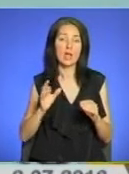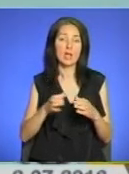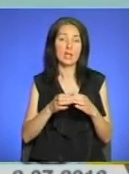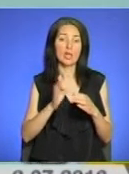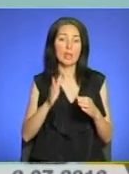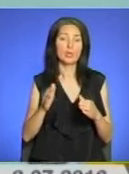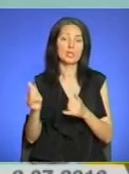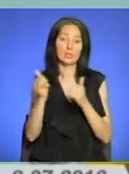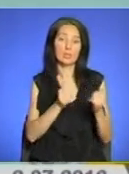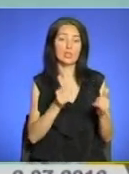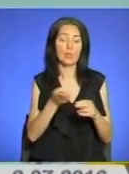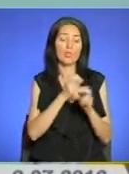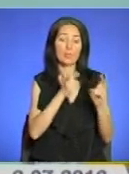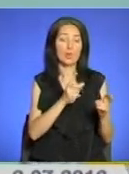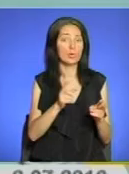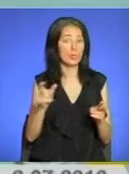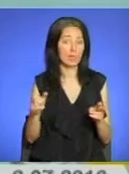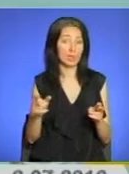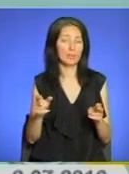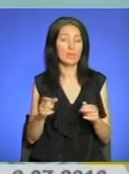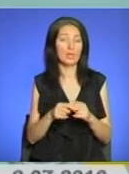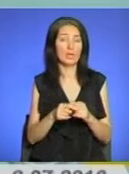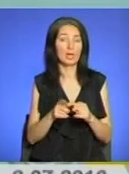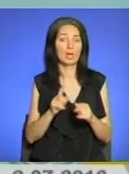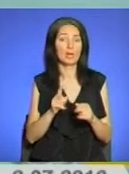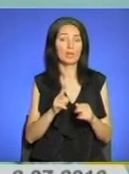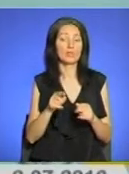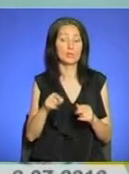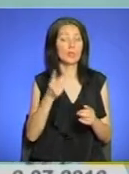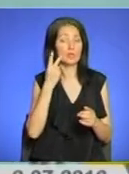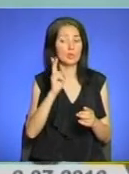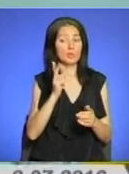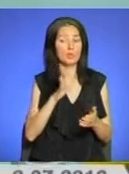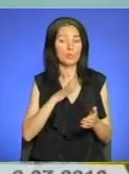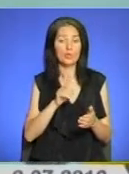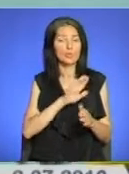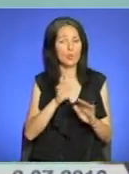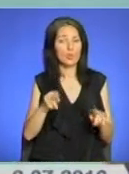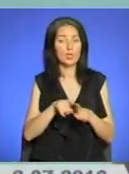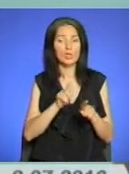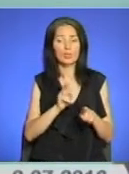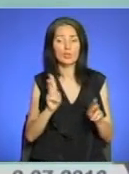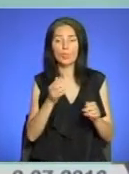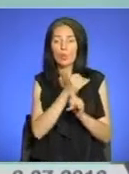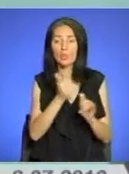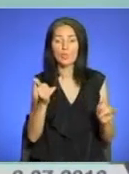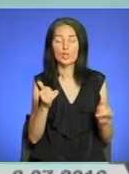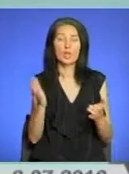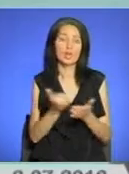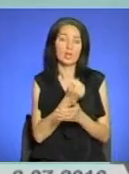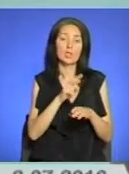безпеку громадян, реагування громадян, і щоб Микола Ярославович тут постійно хтось був, щоб не було таке, що ніхто не може знайти особовий